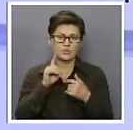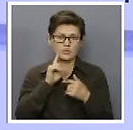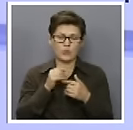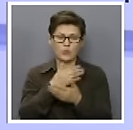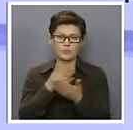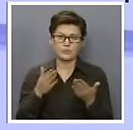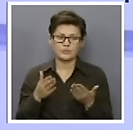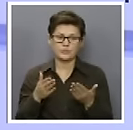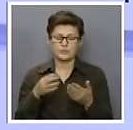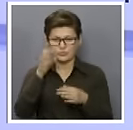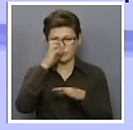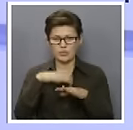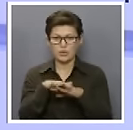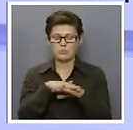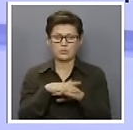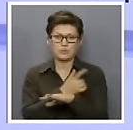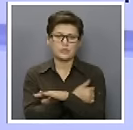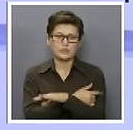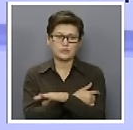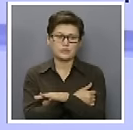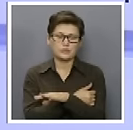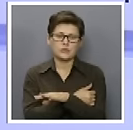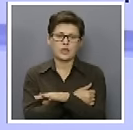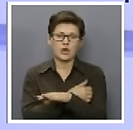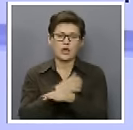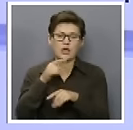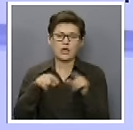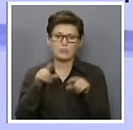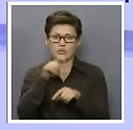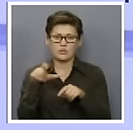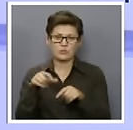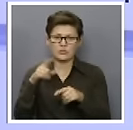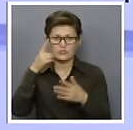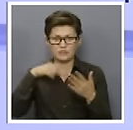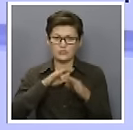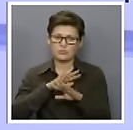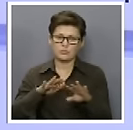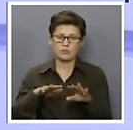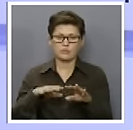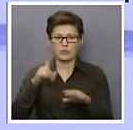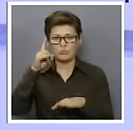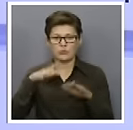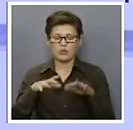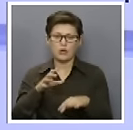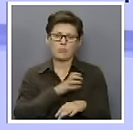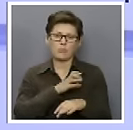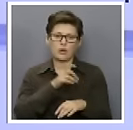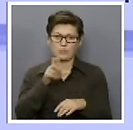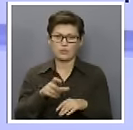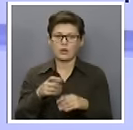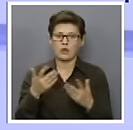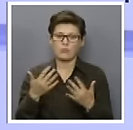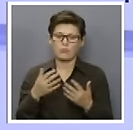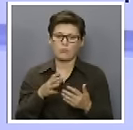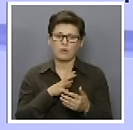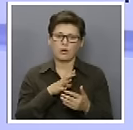осы еліміздің медицинасына кейбір кісілер сене қоймауы мүмкін, немесе жаңа қалталы азаматтар қанша дегенмен